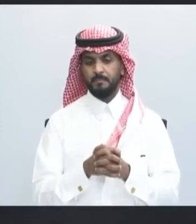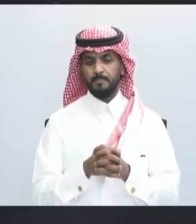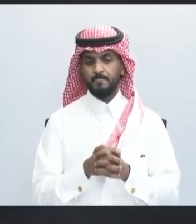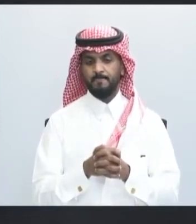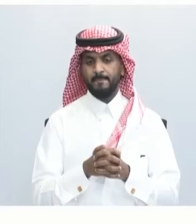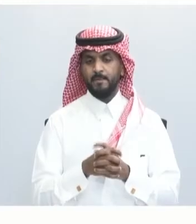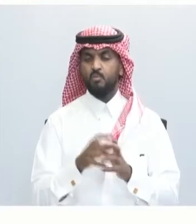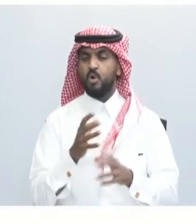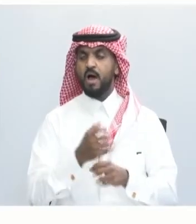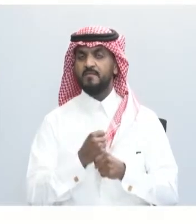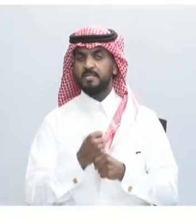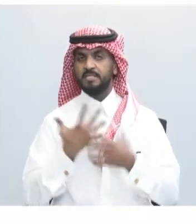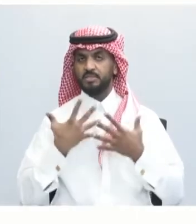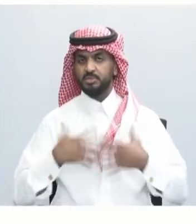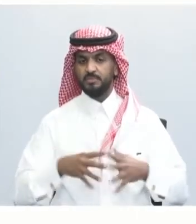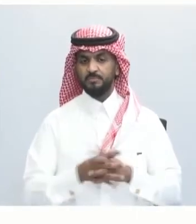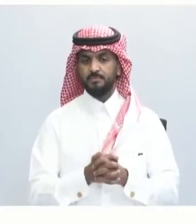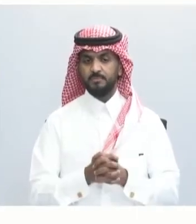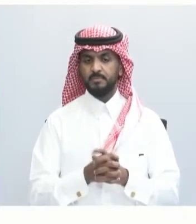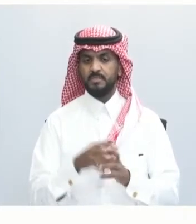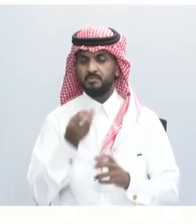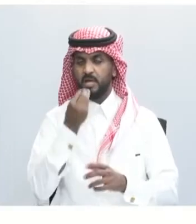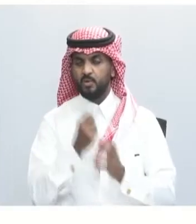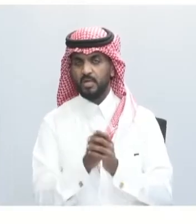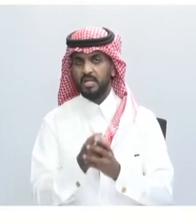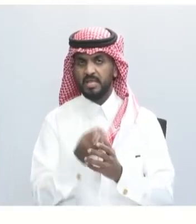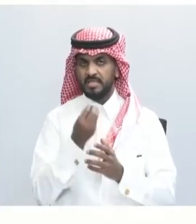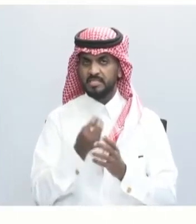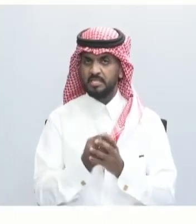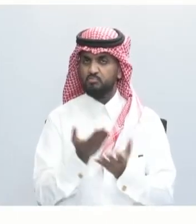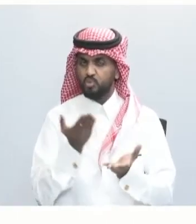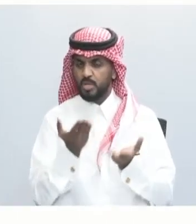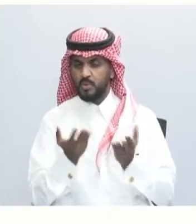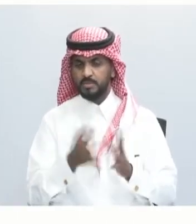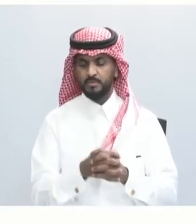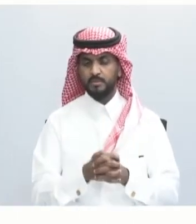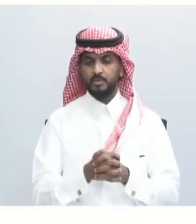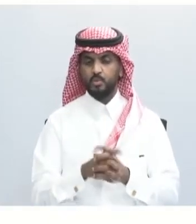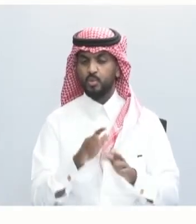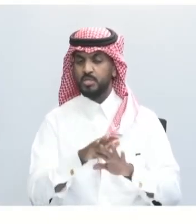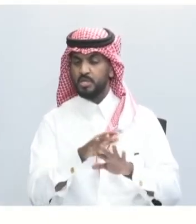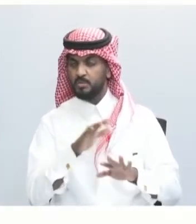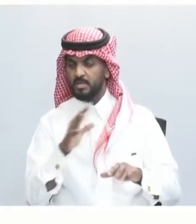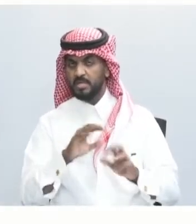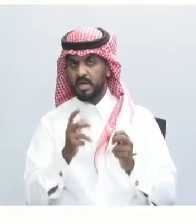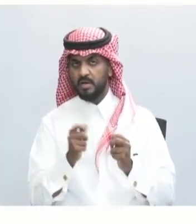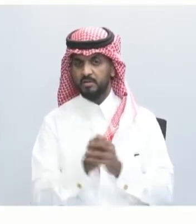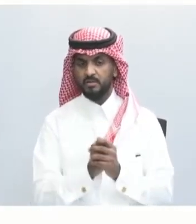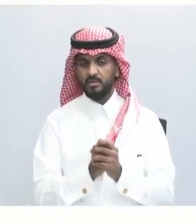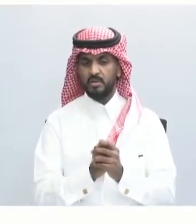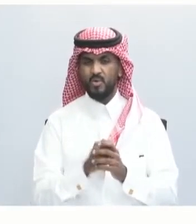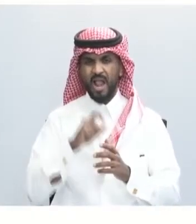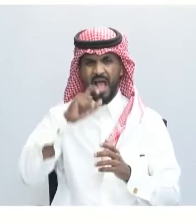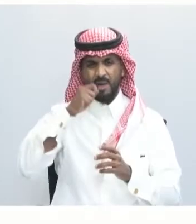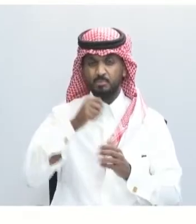للمحافظه على صحه الجسم يجب تناول الغذاء الصحي المتوازن وتجنب الاكثار من تناول